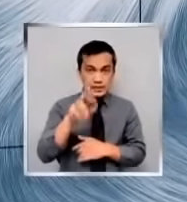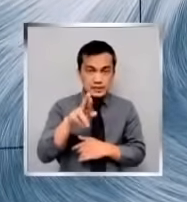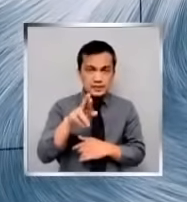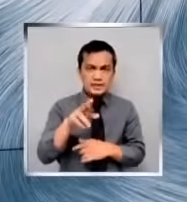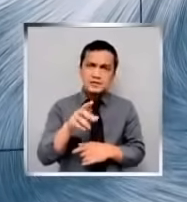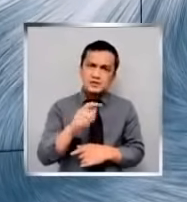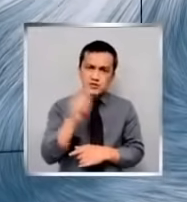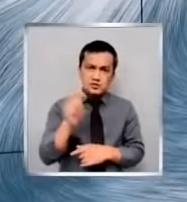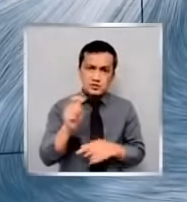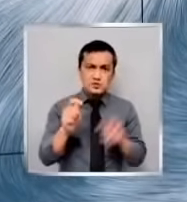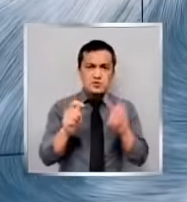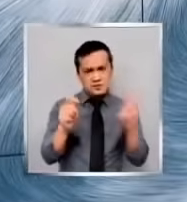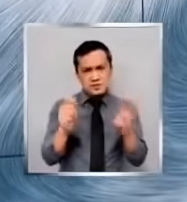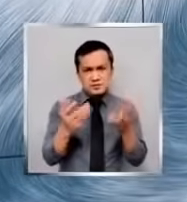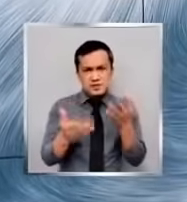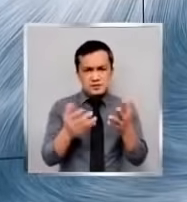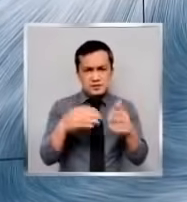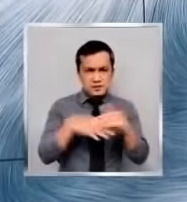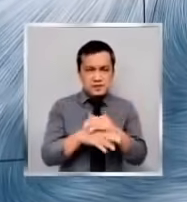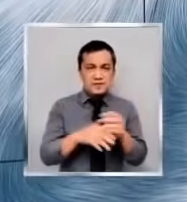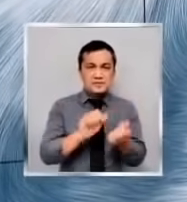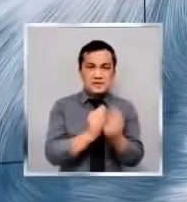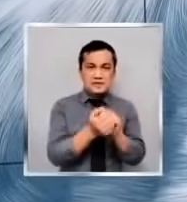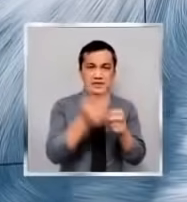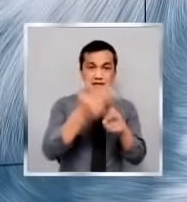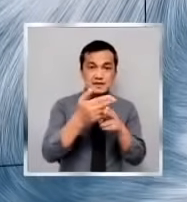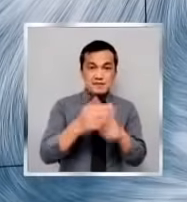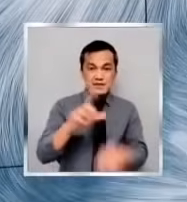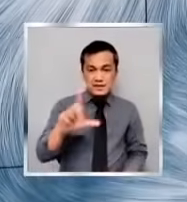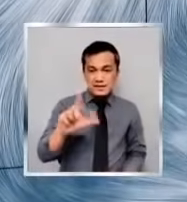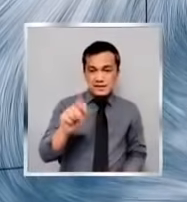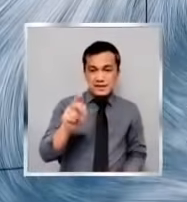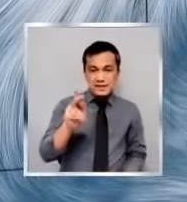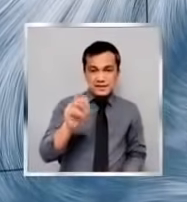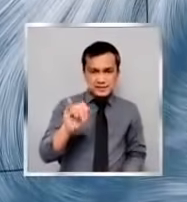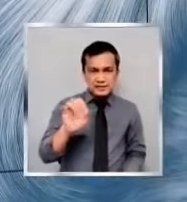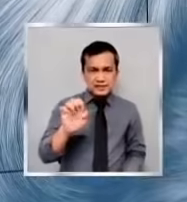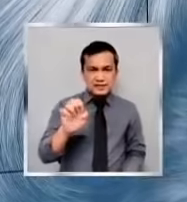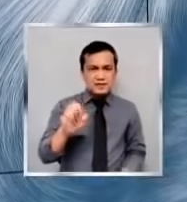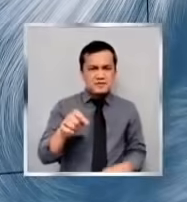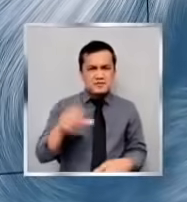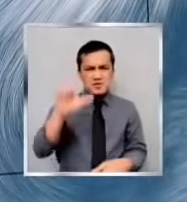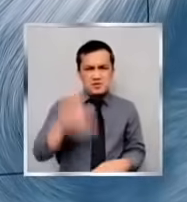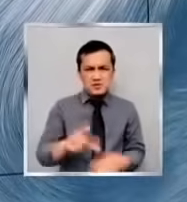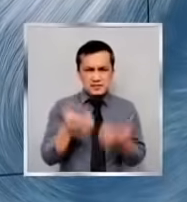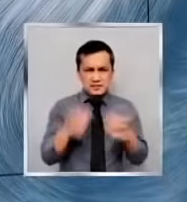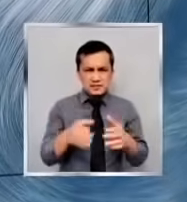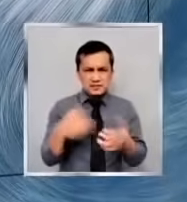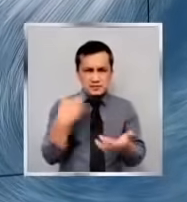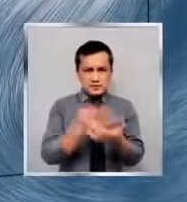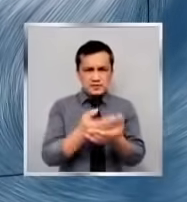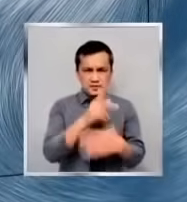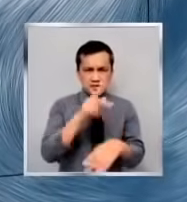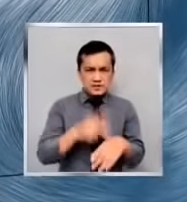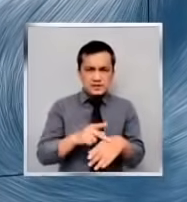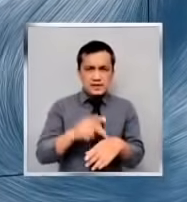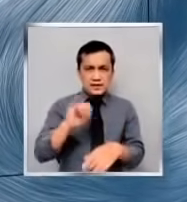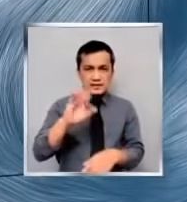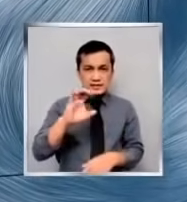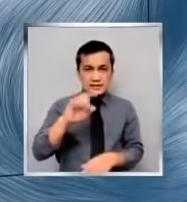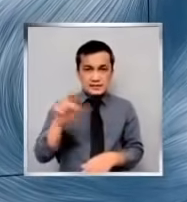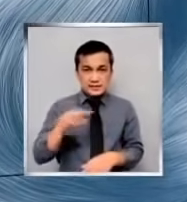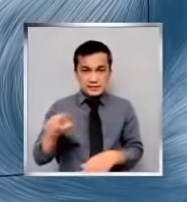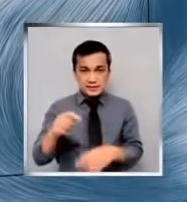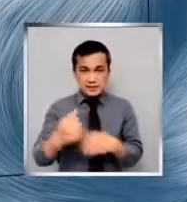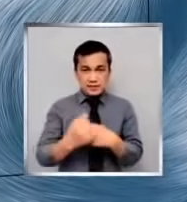bagyong Lani. Mababa naman ang chance na itong mag-landfall sa bansa. Sa ngayon, intertropical convergence zone na nakaapekto sa Southern Luzon,